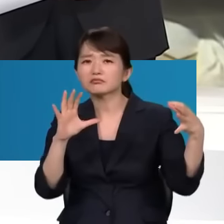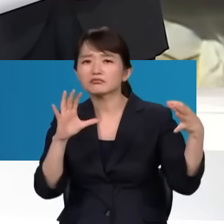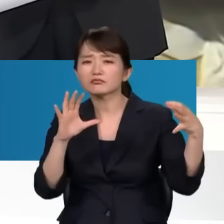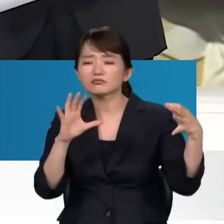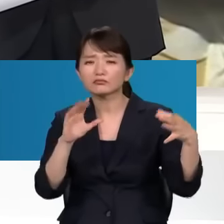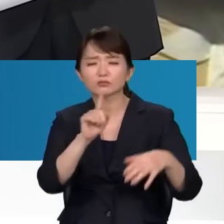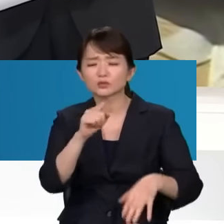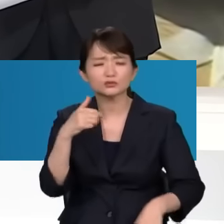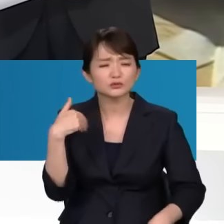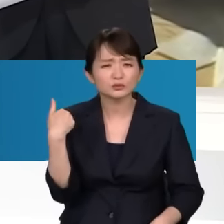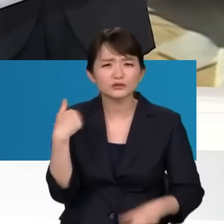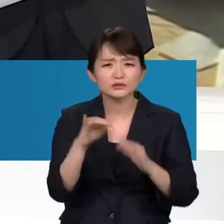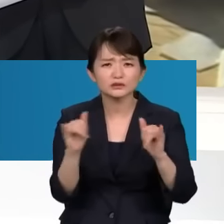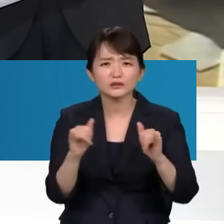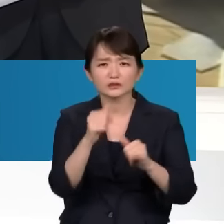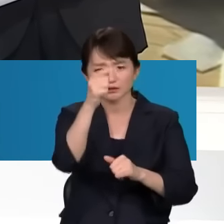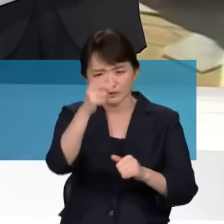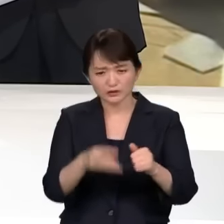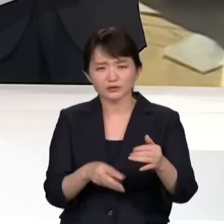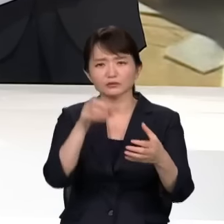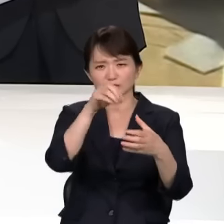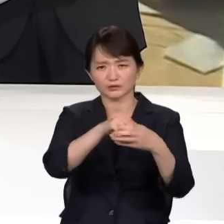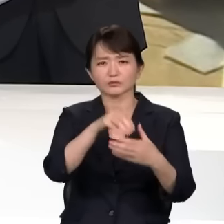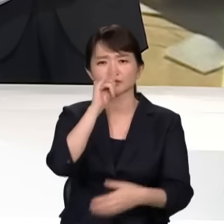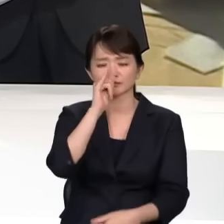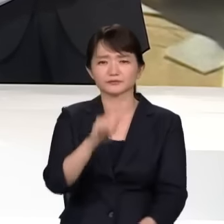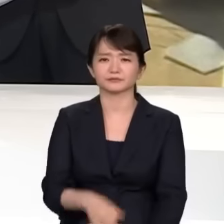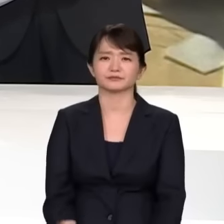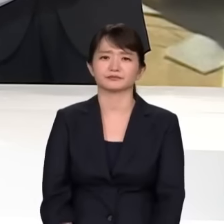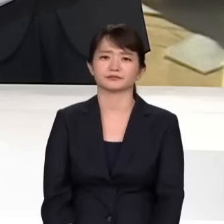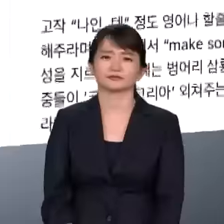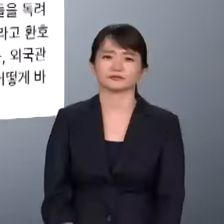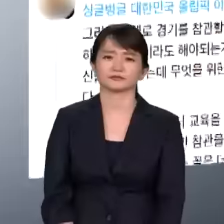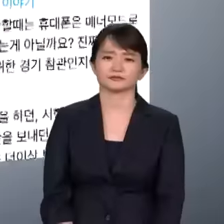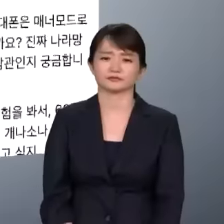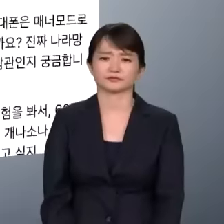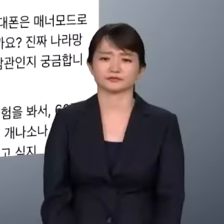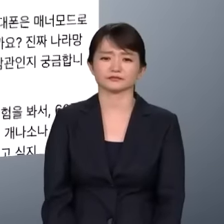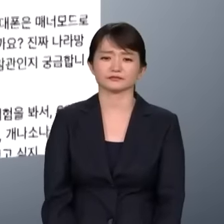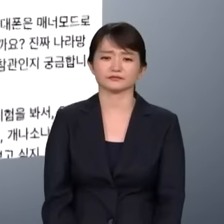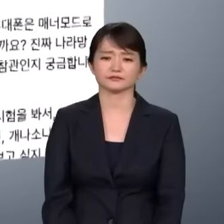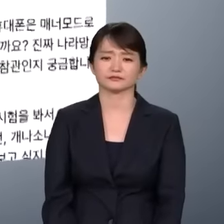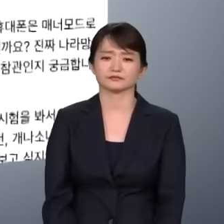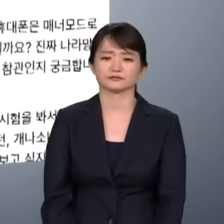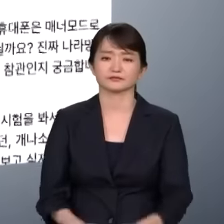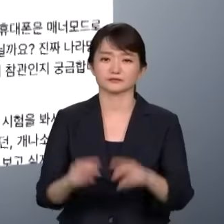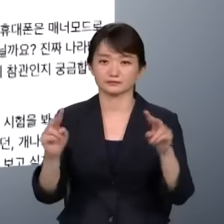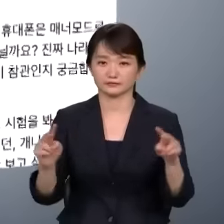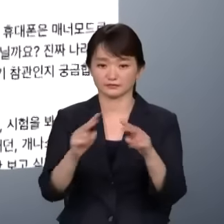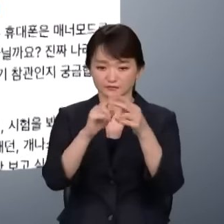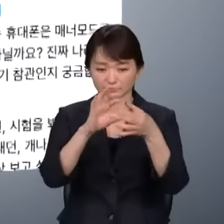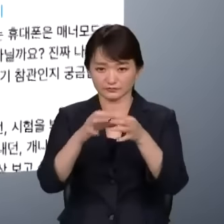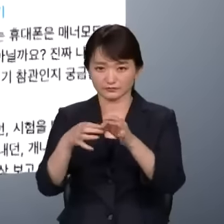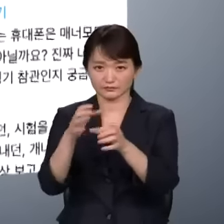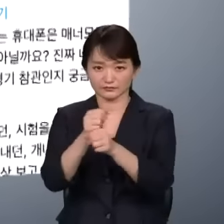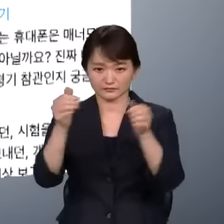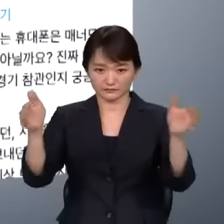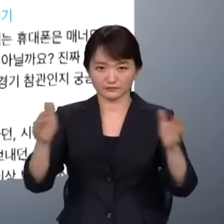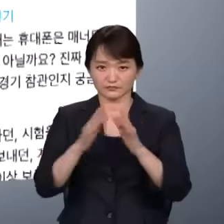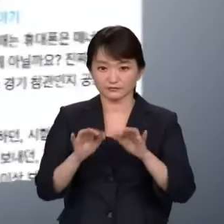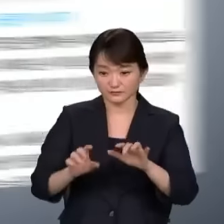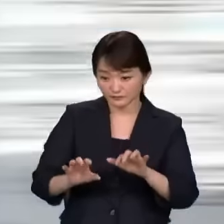알 수 없는 사람들도 여럿 포함돼 있습니다. 최승기 기자입니다. 파리올림픽 기간 소셜미디어에 올라온